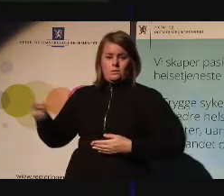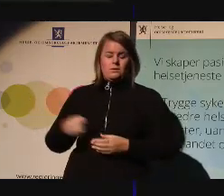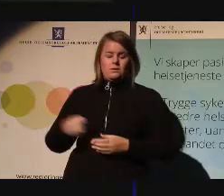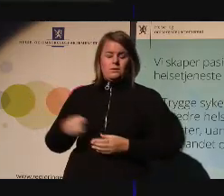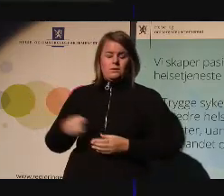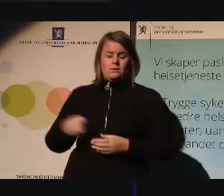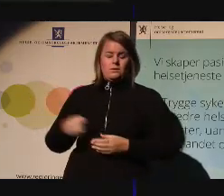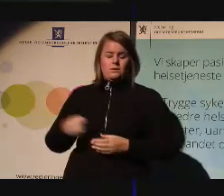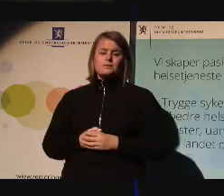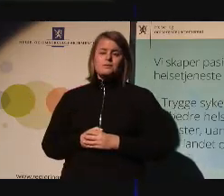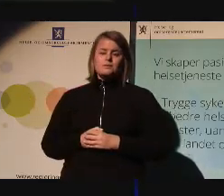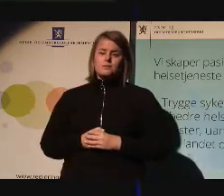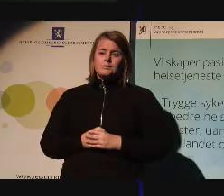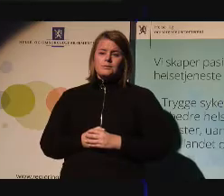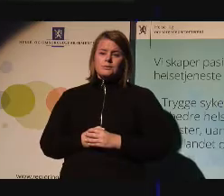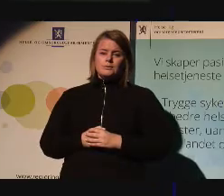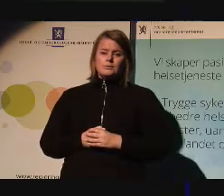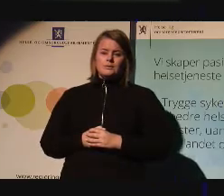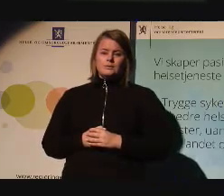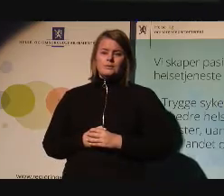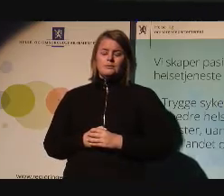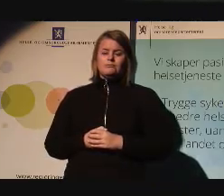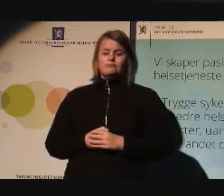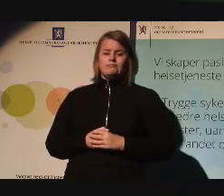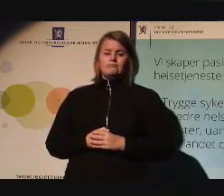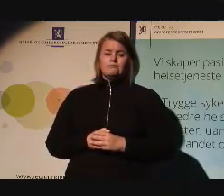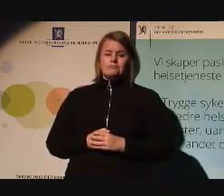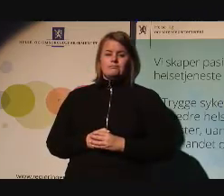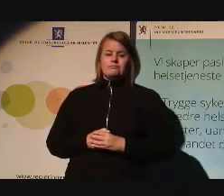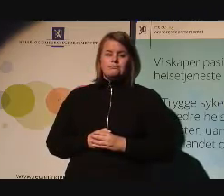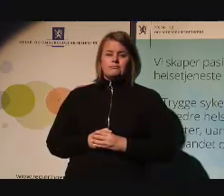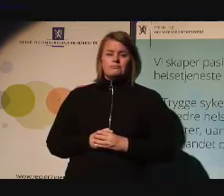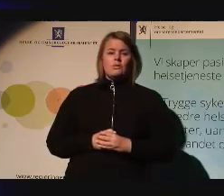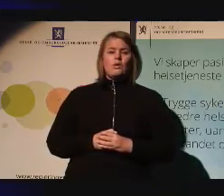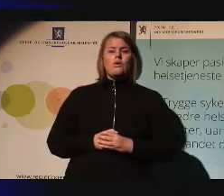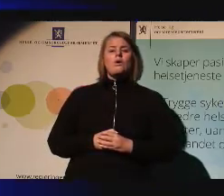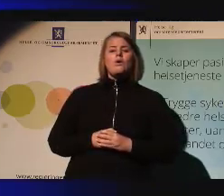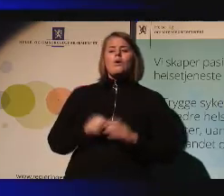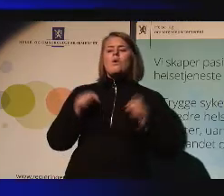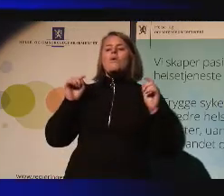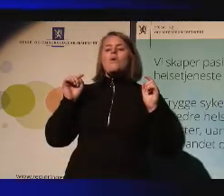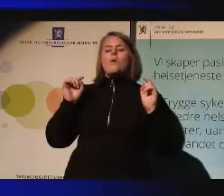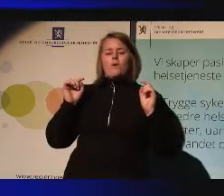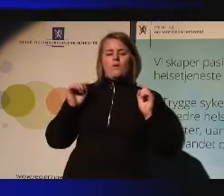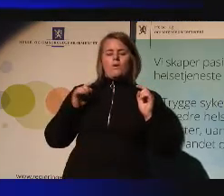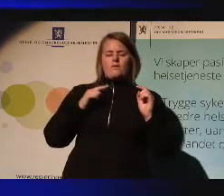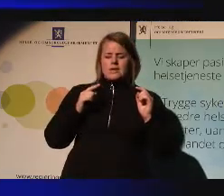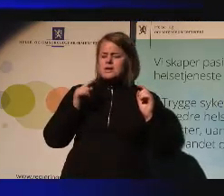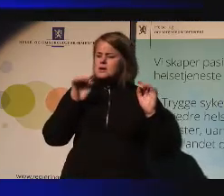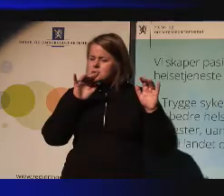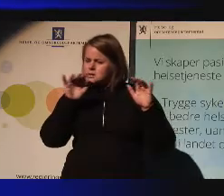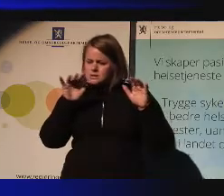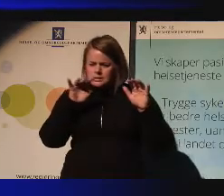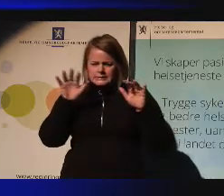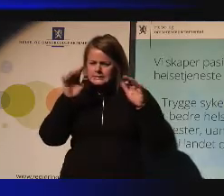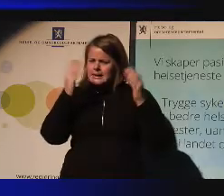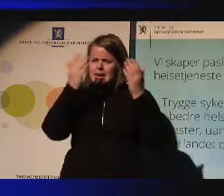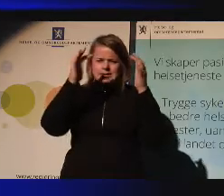Og det var gjennom denne måten å gå inn i tvangen på, og se hva hadde skjedd forut